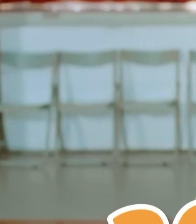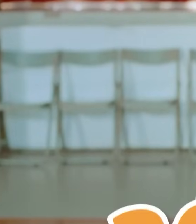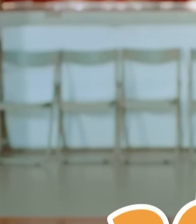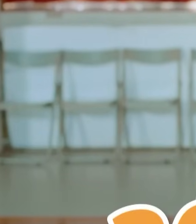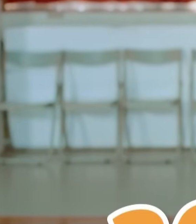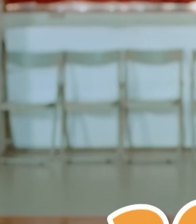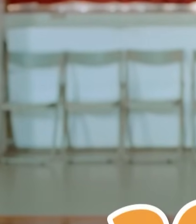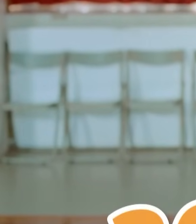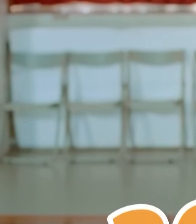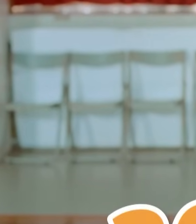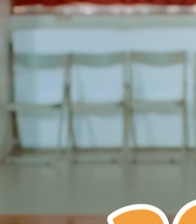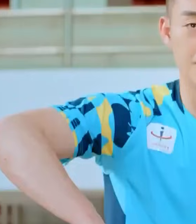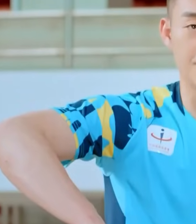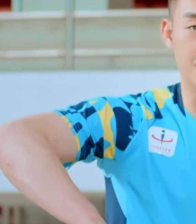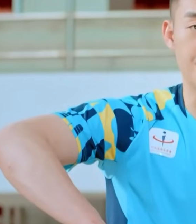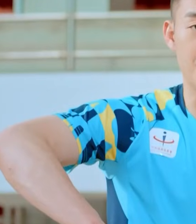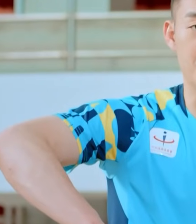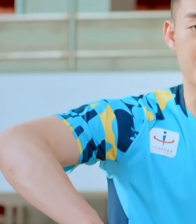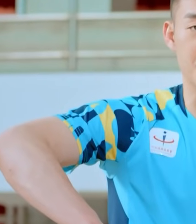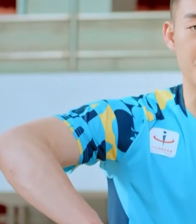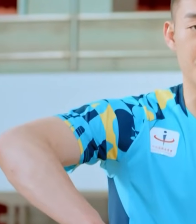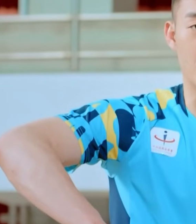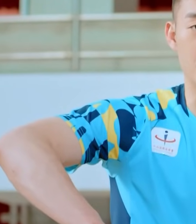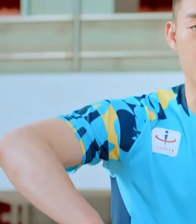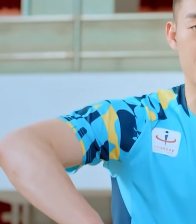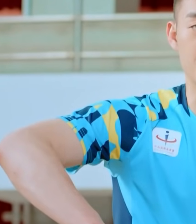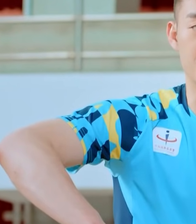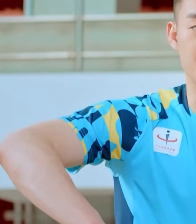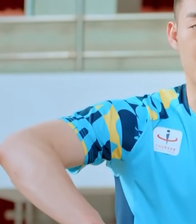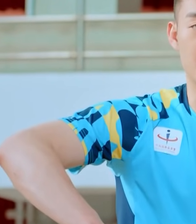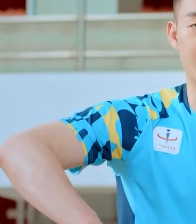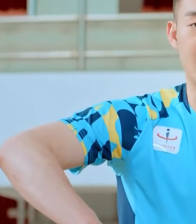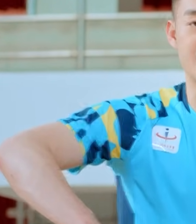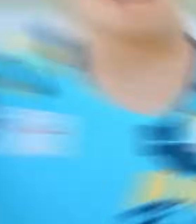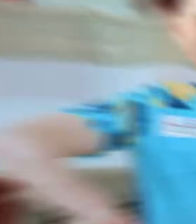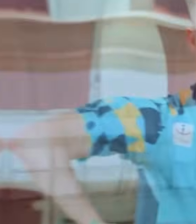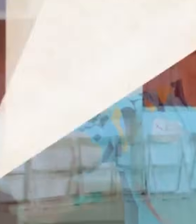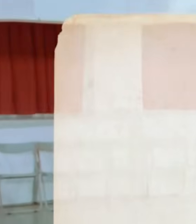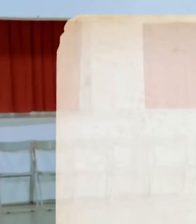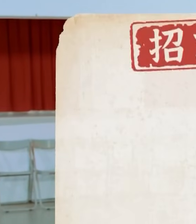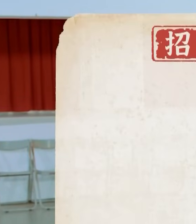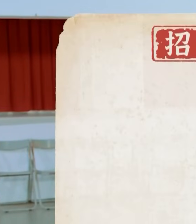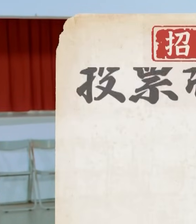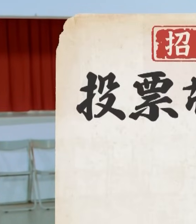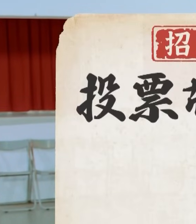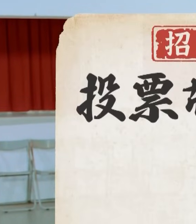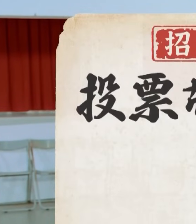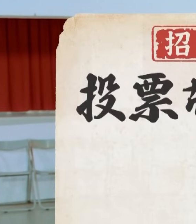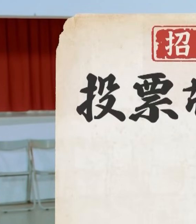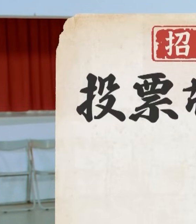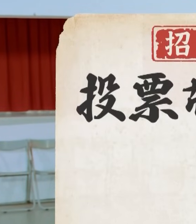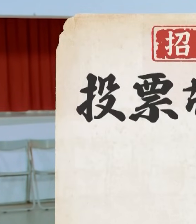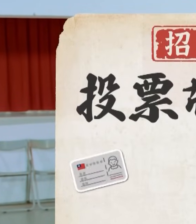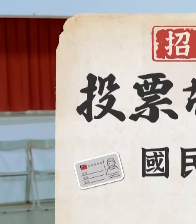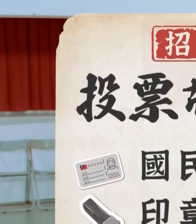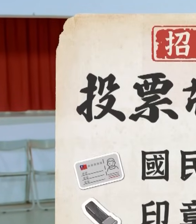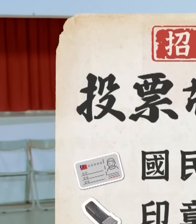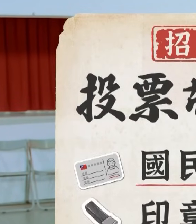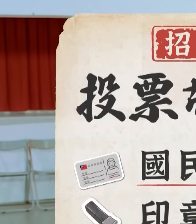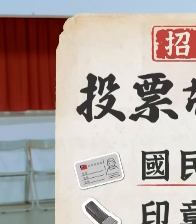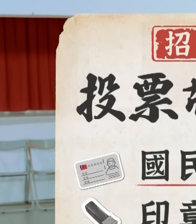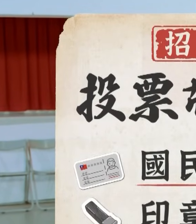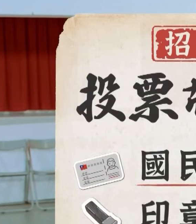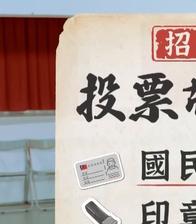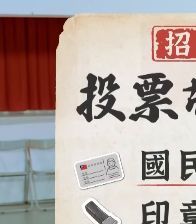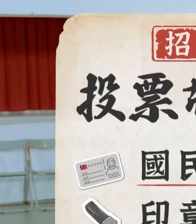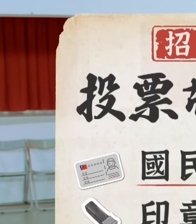万医生这个线索准约好无？再本笔记，本来就传输记者本体格。笔记走，投票带三宝，